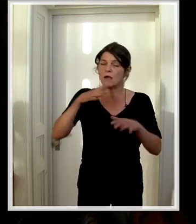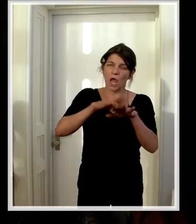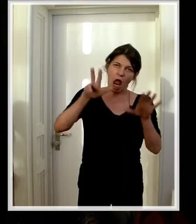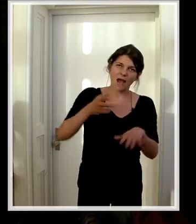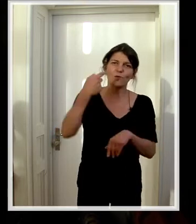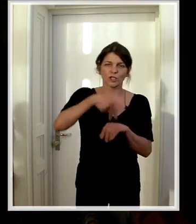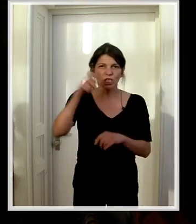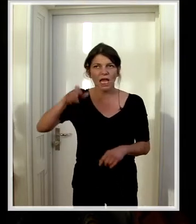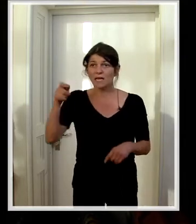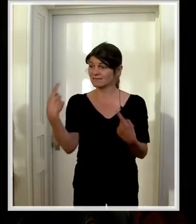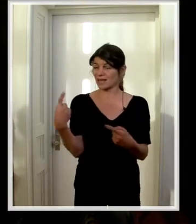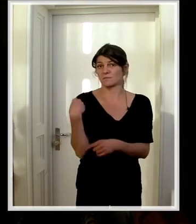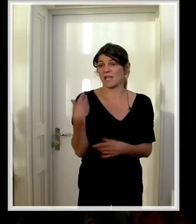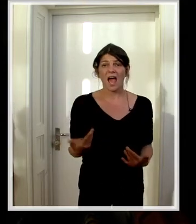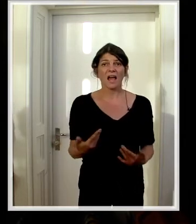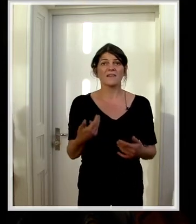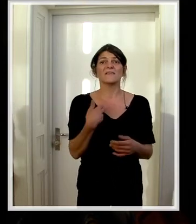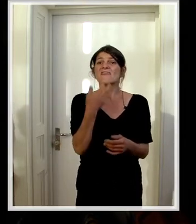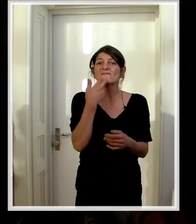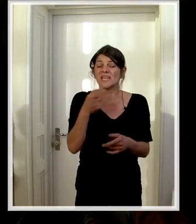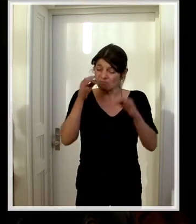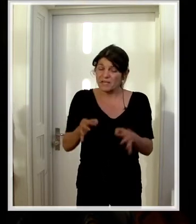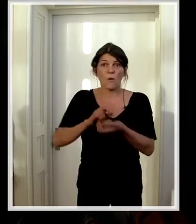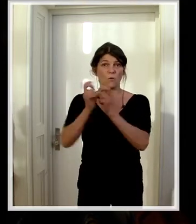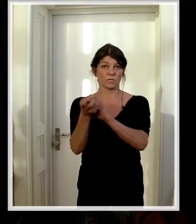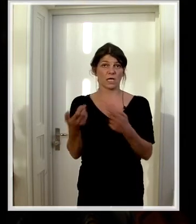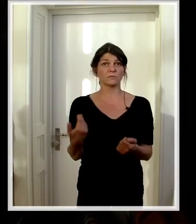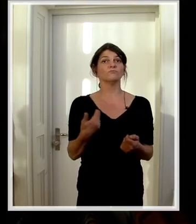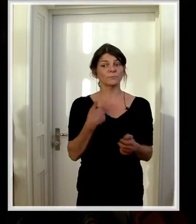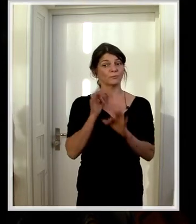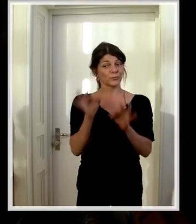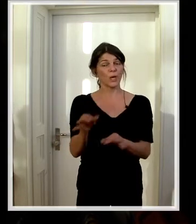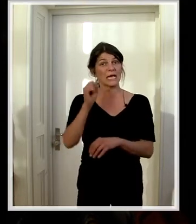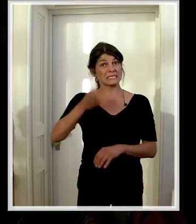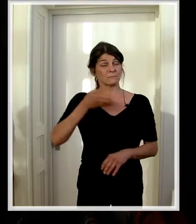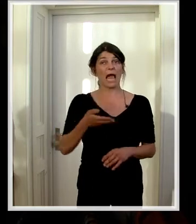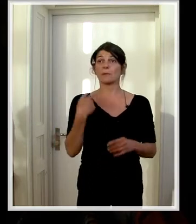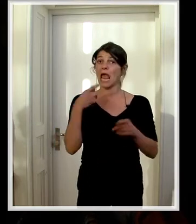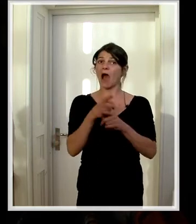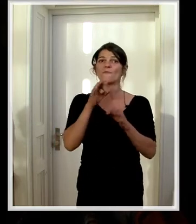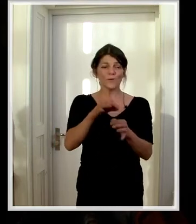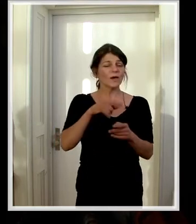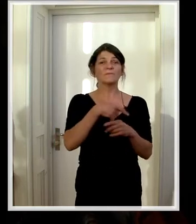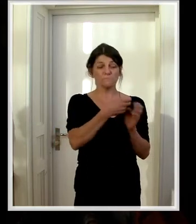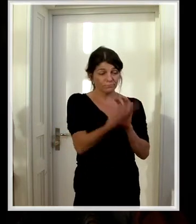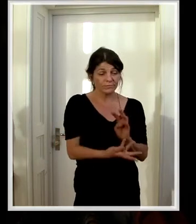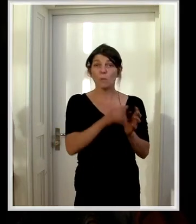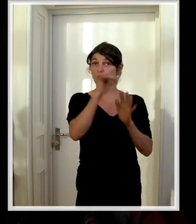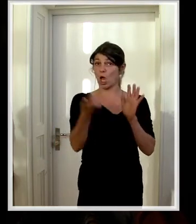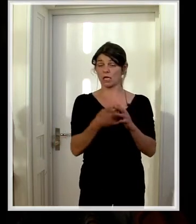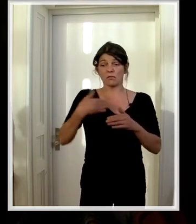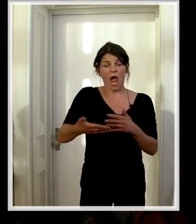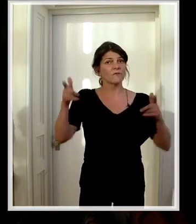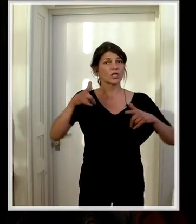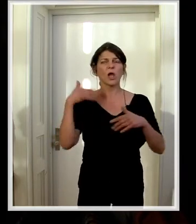Entschuldigung, sagen, wir wollen das umgesetzt haben, wir sind für die S-Bahn, wir sind aber auch für alle weiteren Projekte. Ich höre nach diesen Veranstaltungen